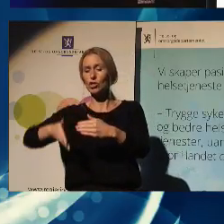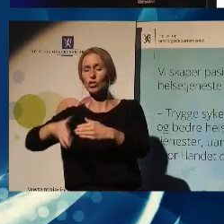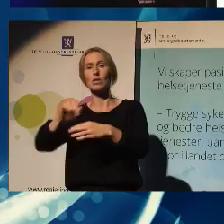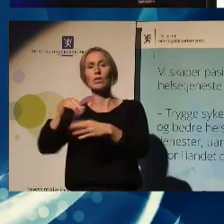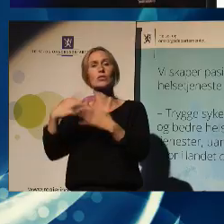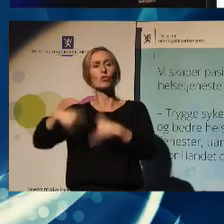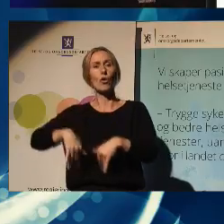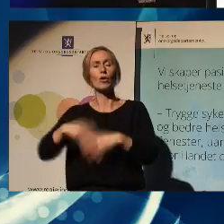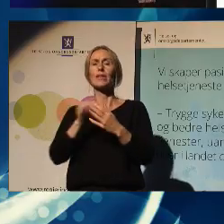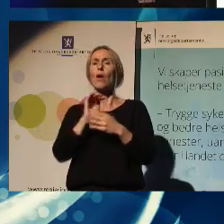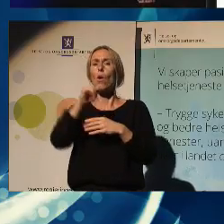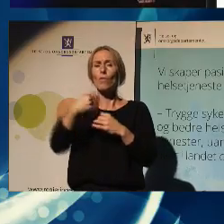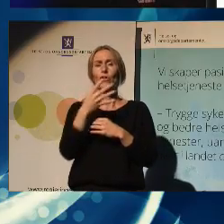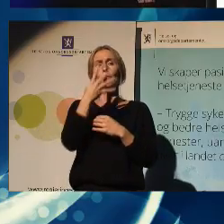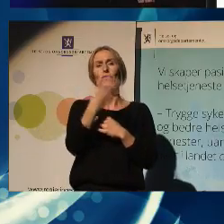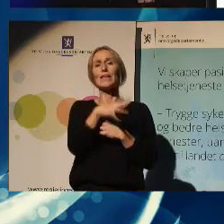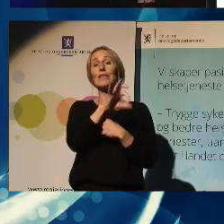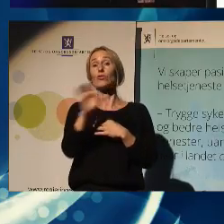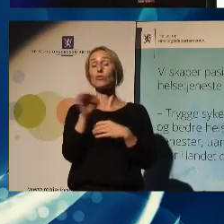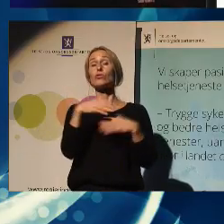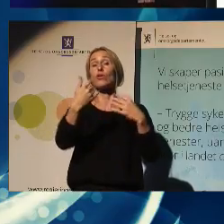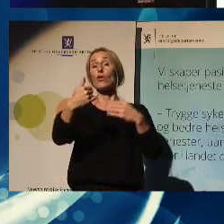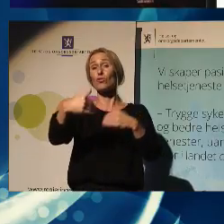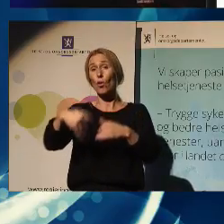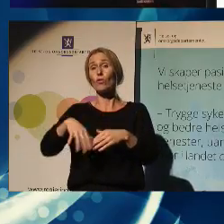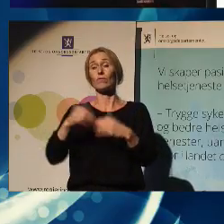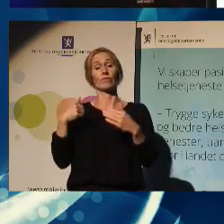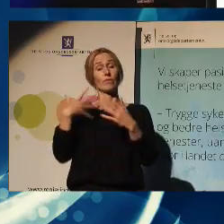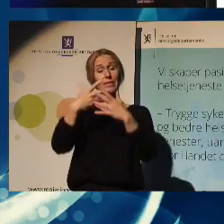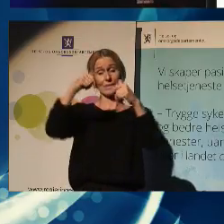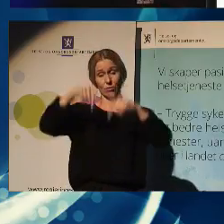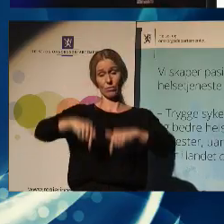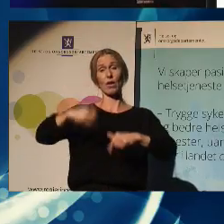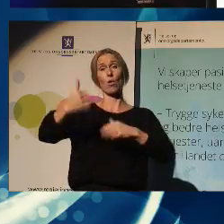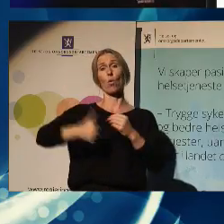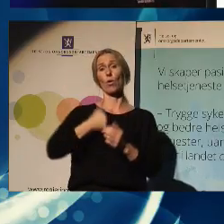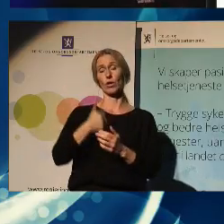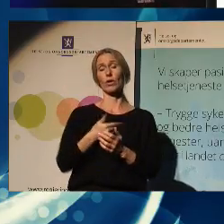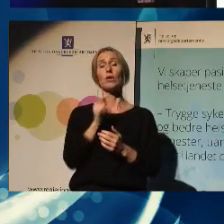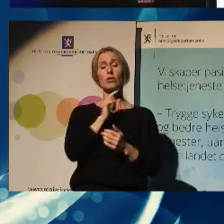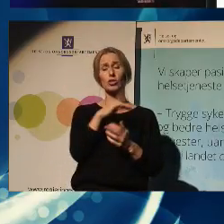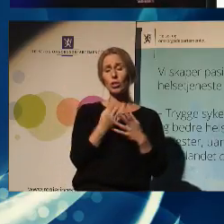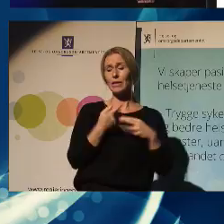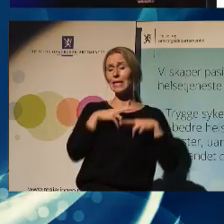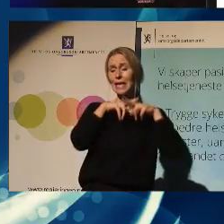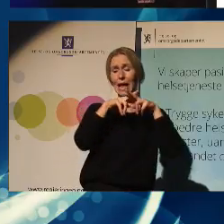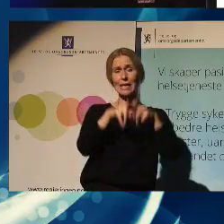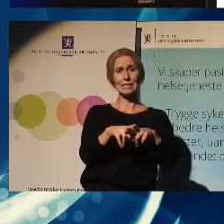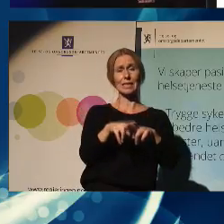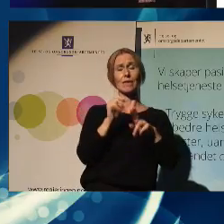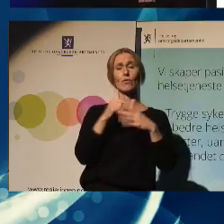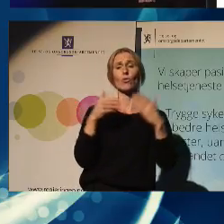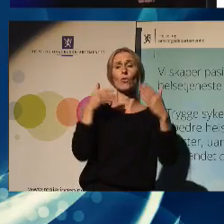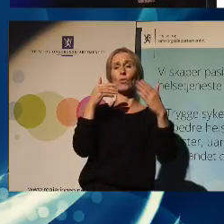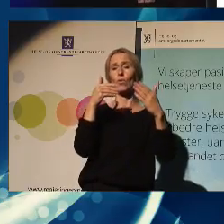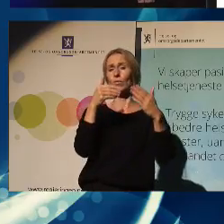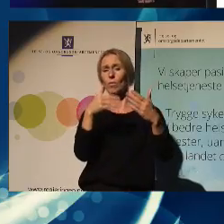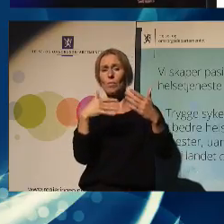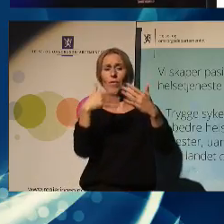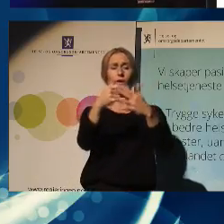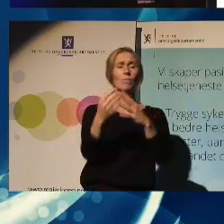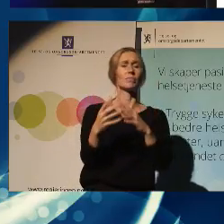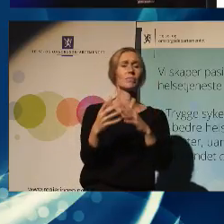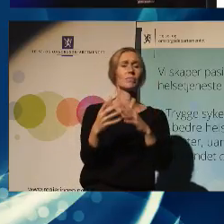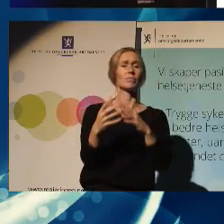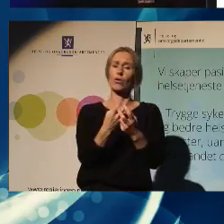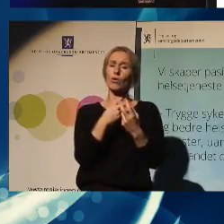over 4,000 som døde hittil i år. På grunn av at de reiser for å nå et bedre liv